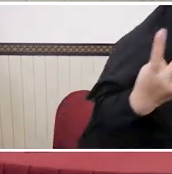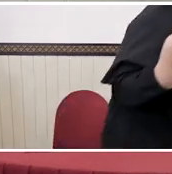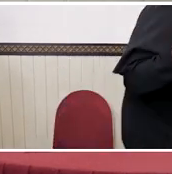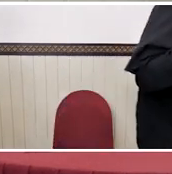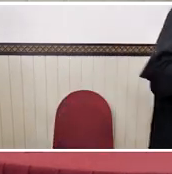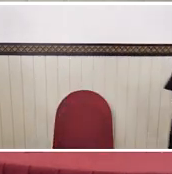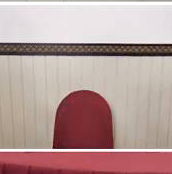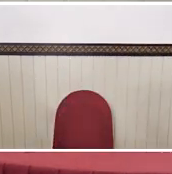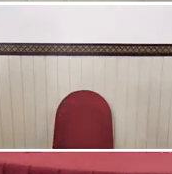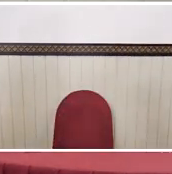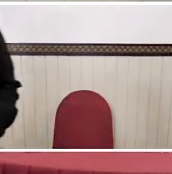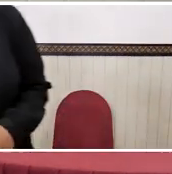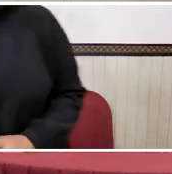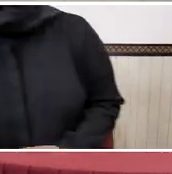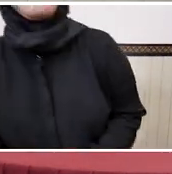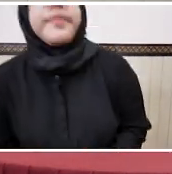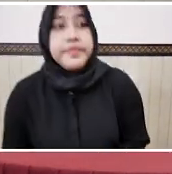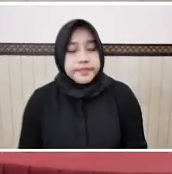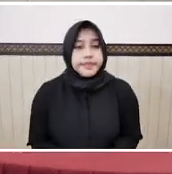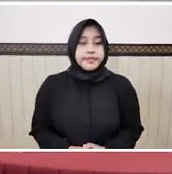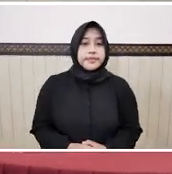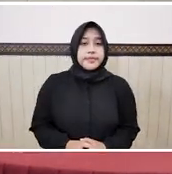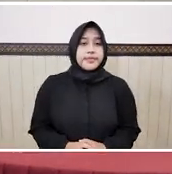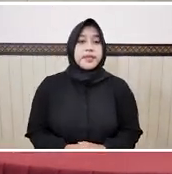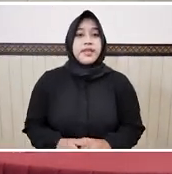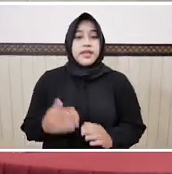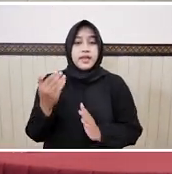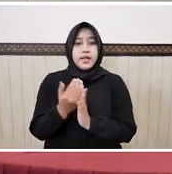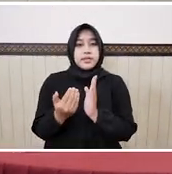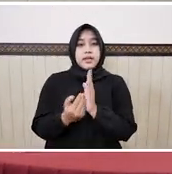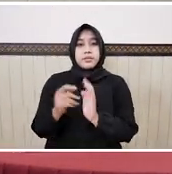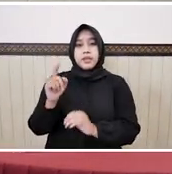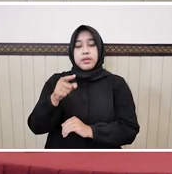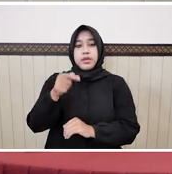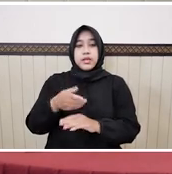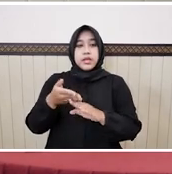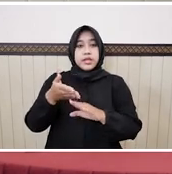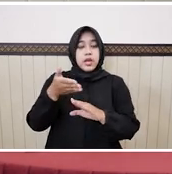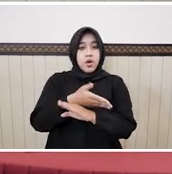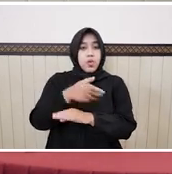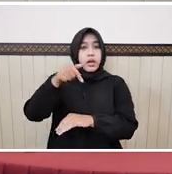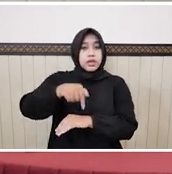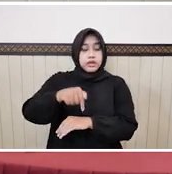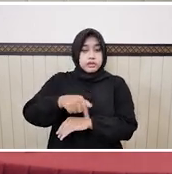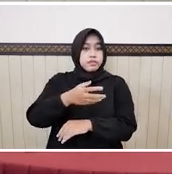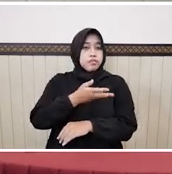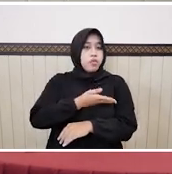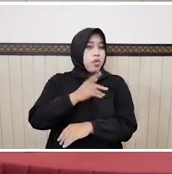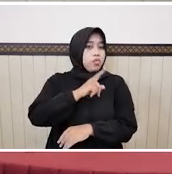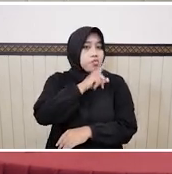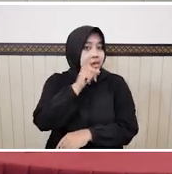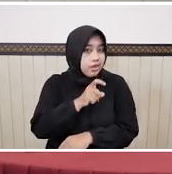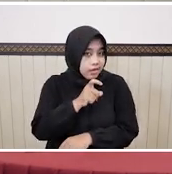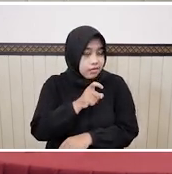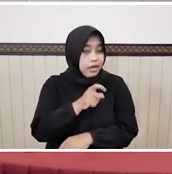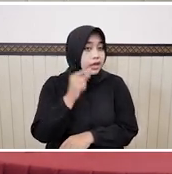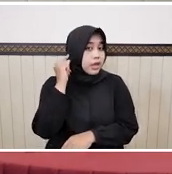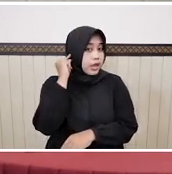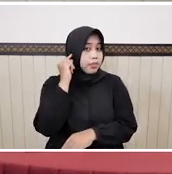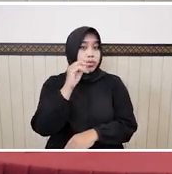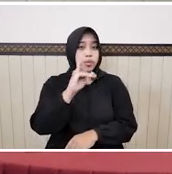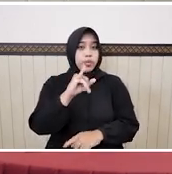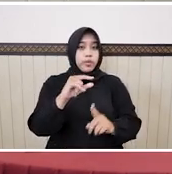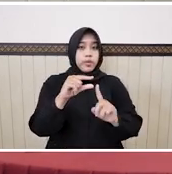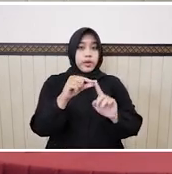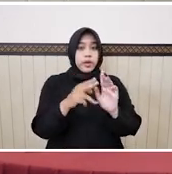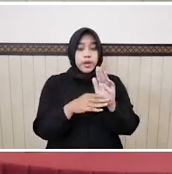memahami nah di sesi pertama ini di awal di awal ini saya akan menanyakan kepada mbak Ipung